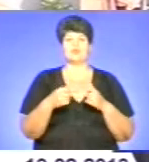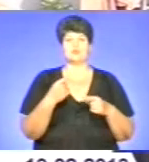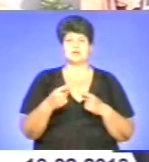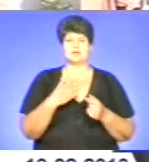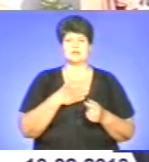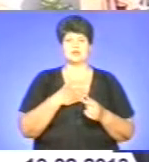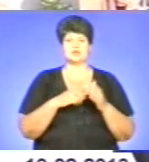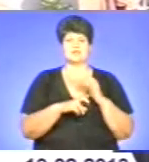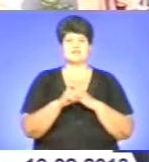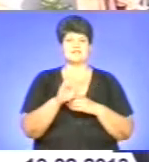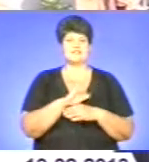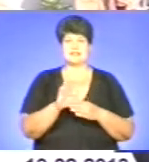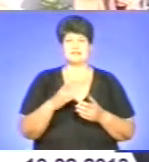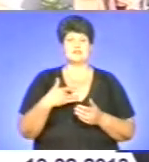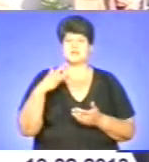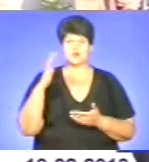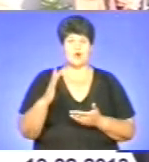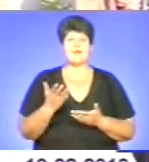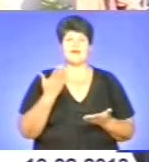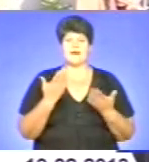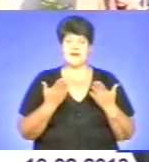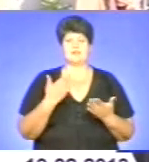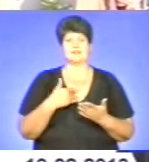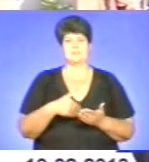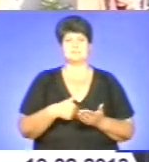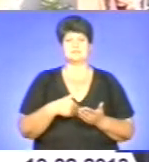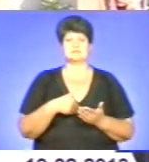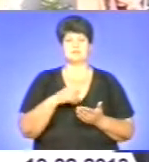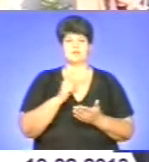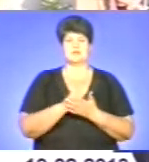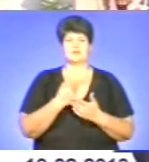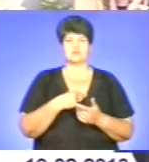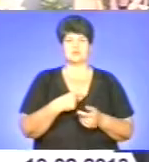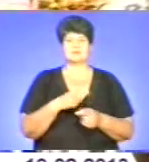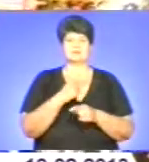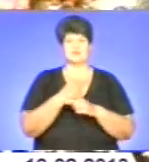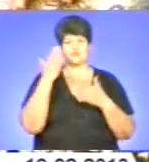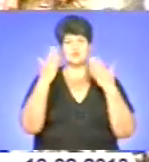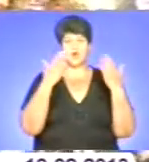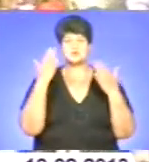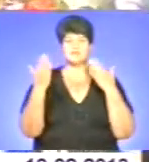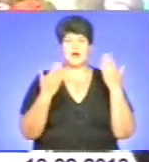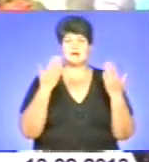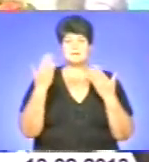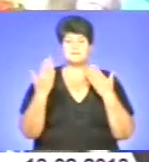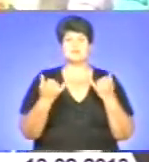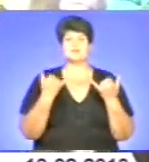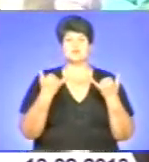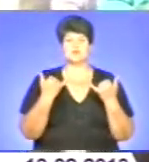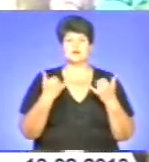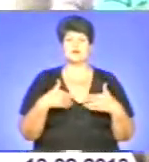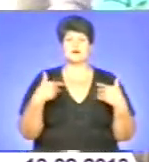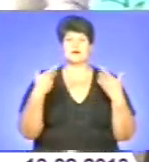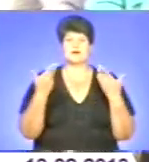дотримується він не такий строгий як великий піс а все ж та піс і ми повинні себе стримувати в розвагах натомість саме цього дня священники